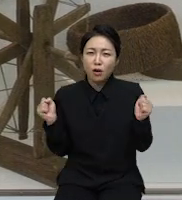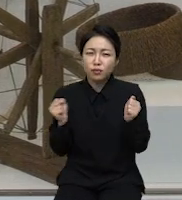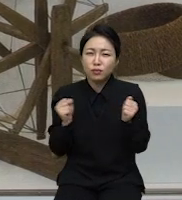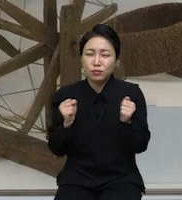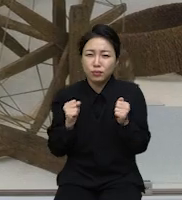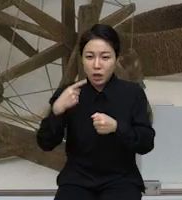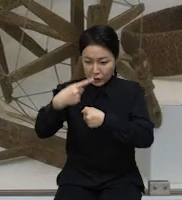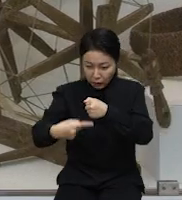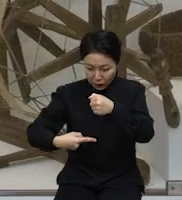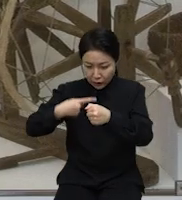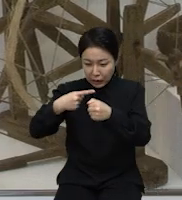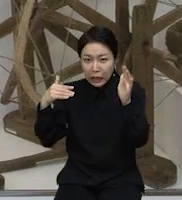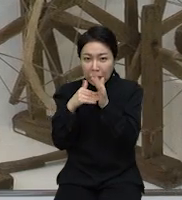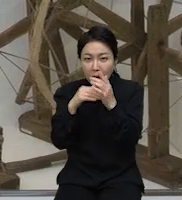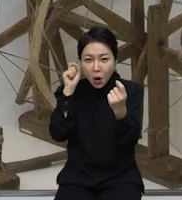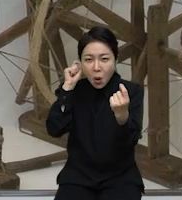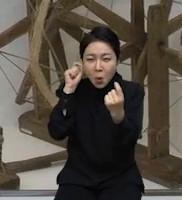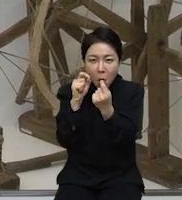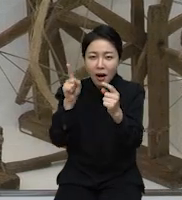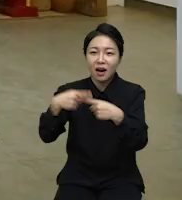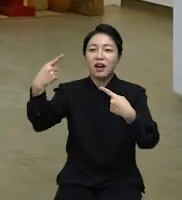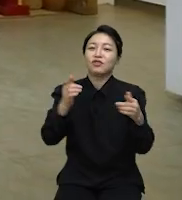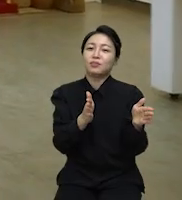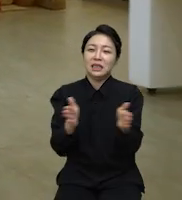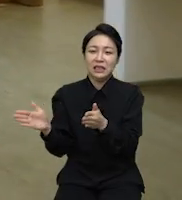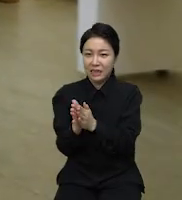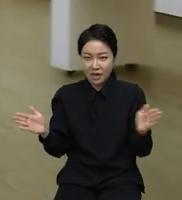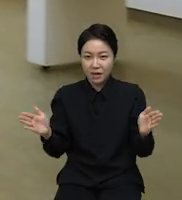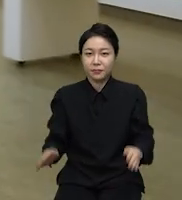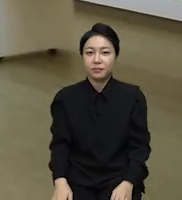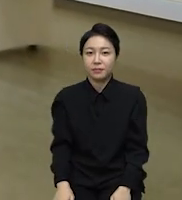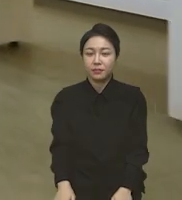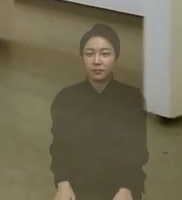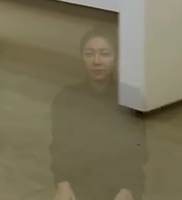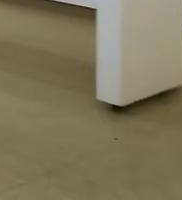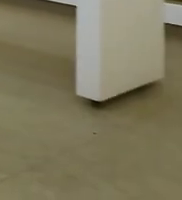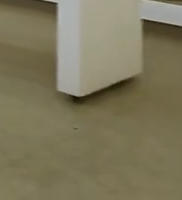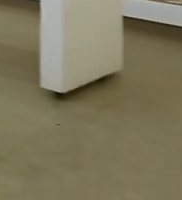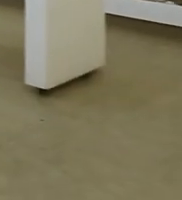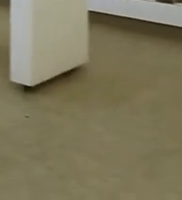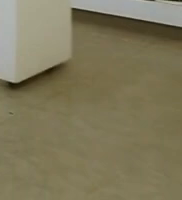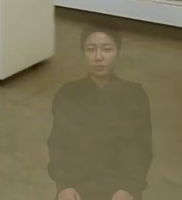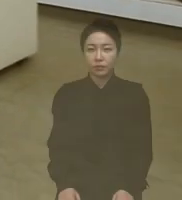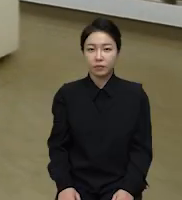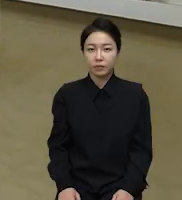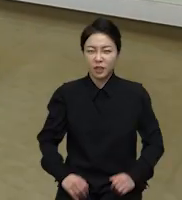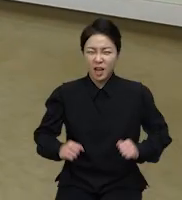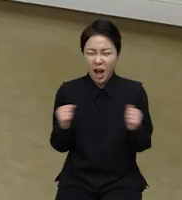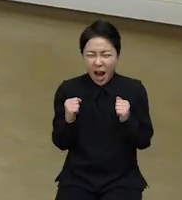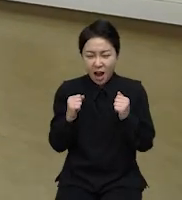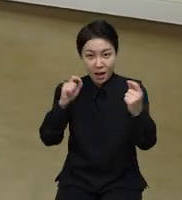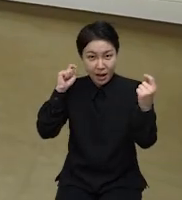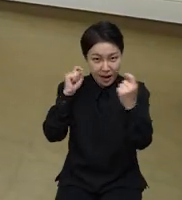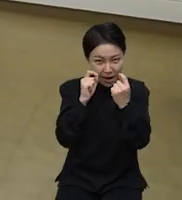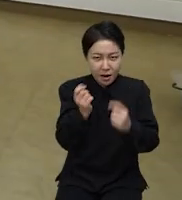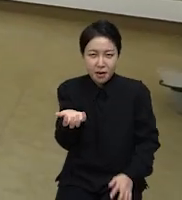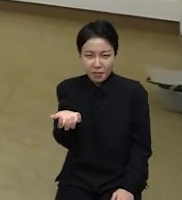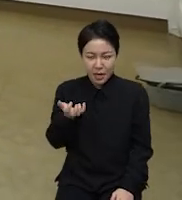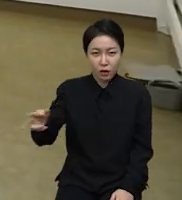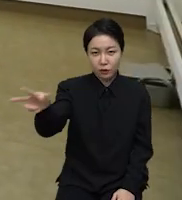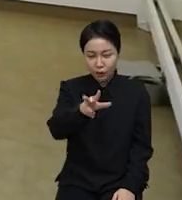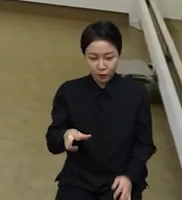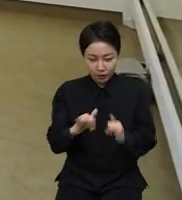겨울은 엄동설한의 추위를 견디며 한 해를 마무리하고 다가오는 새해를 준비합니다. 초겨울에 담는